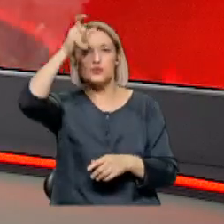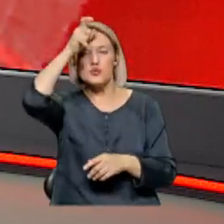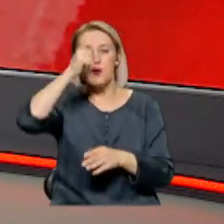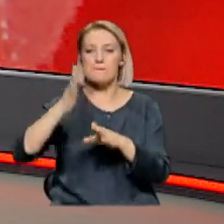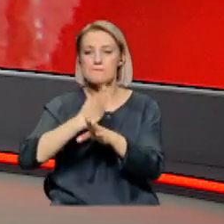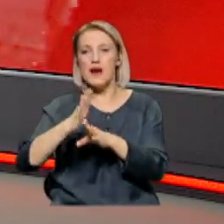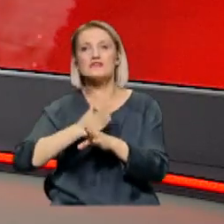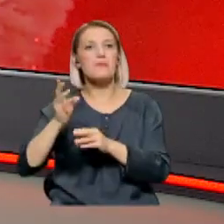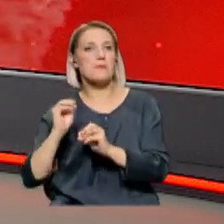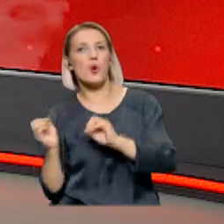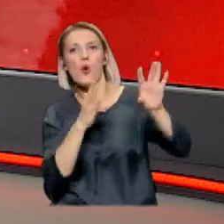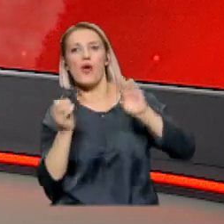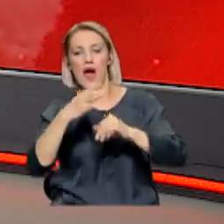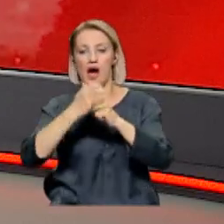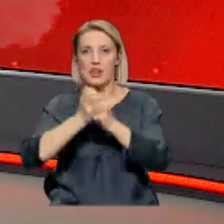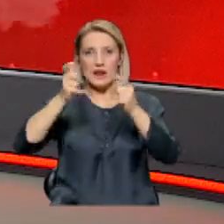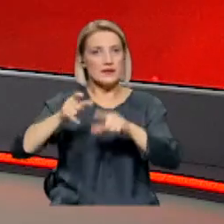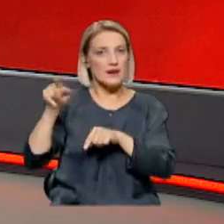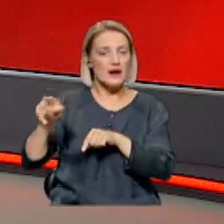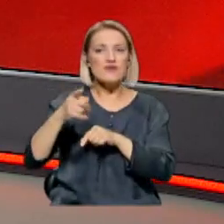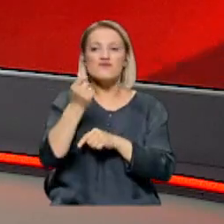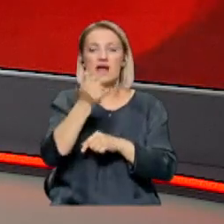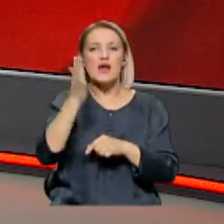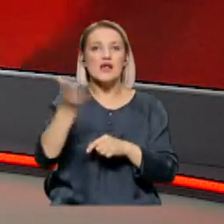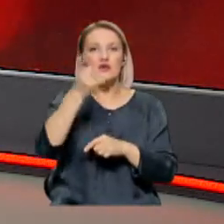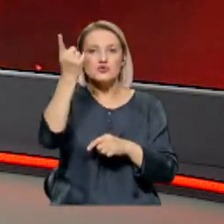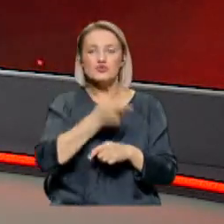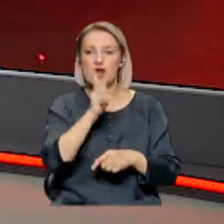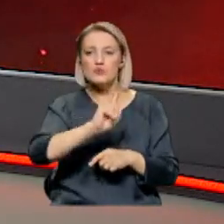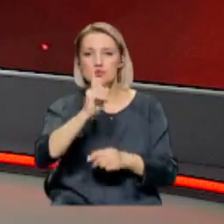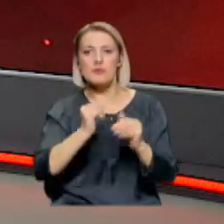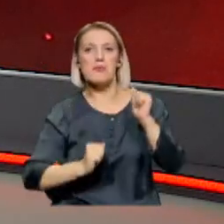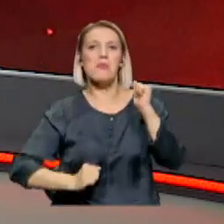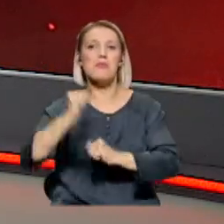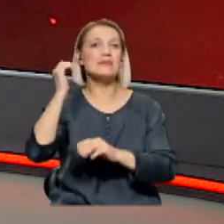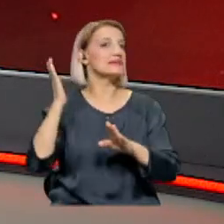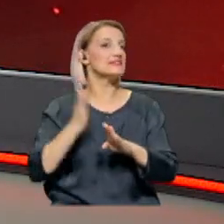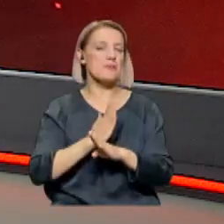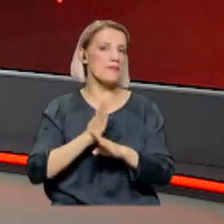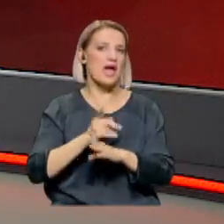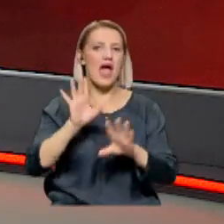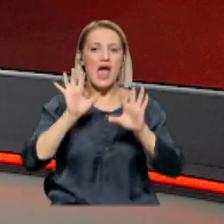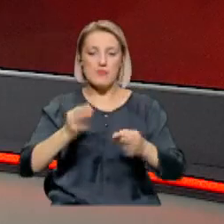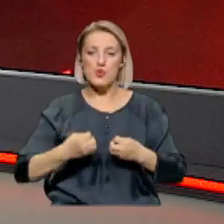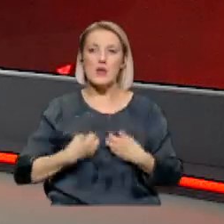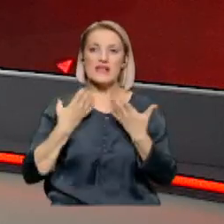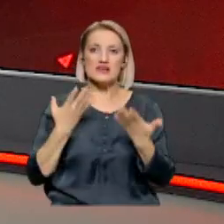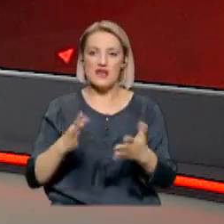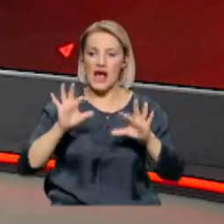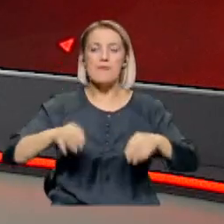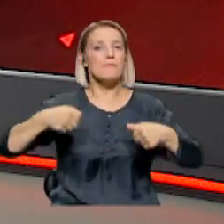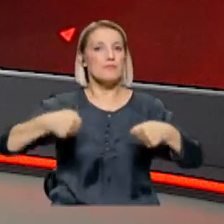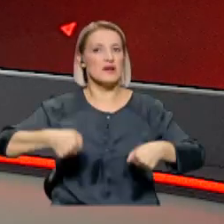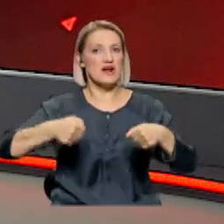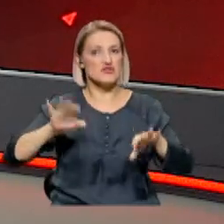ürün gönderen halde fiyatların neredeyse %100 oranında yükselişinin sebeplerini hem üretici, hem